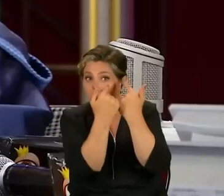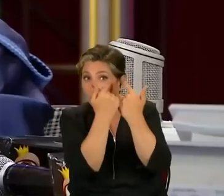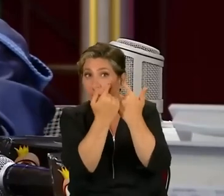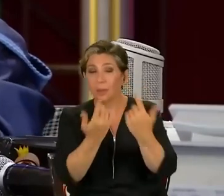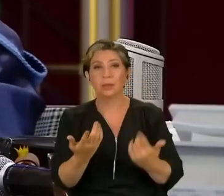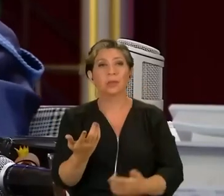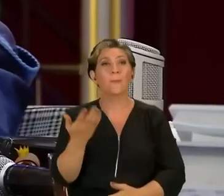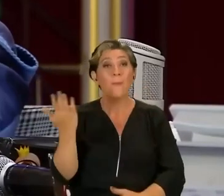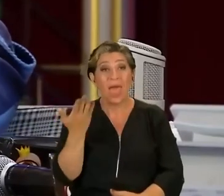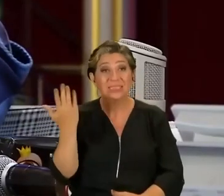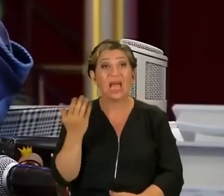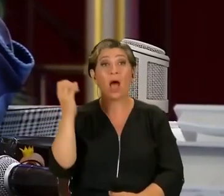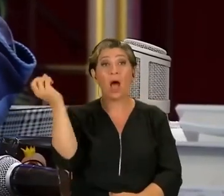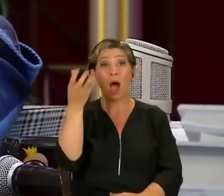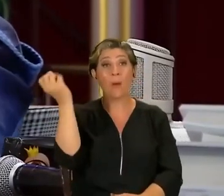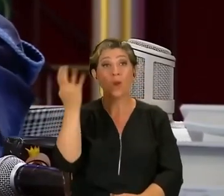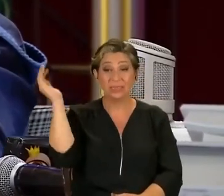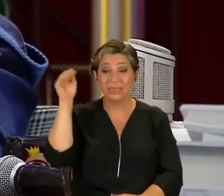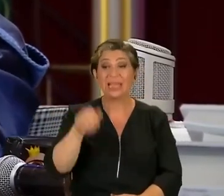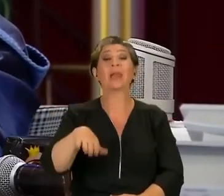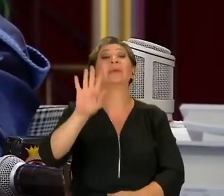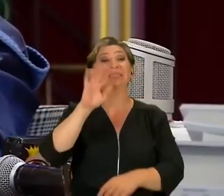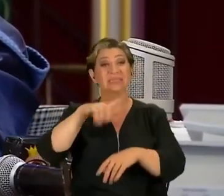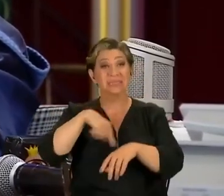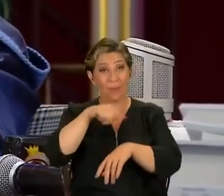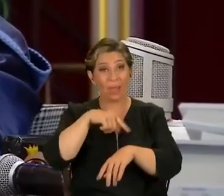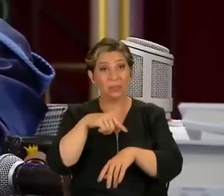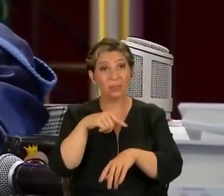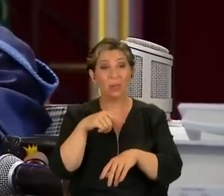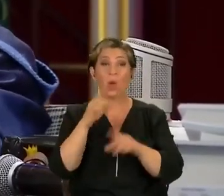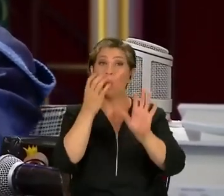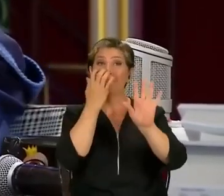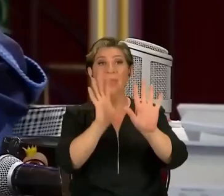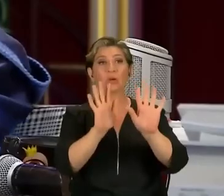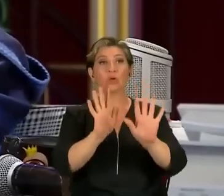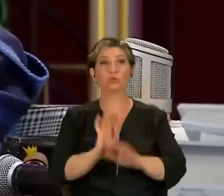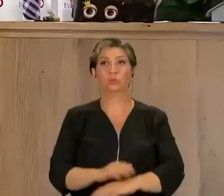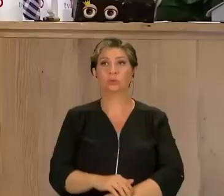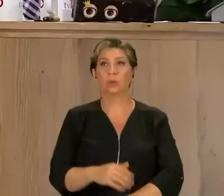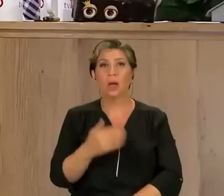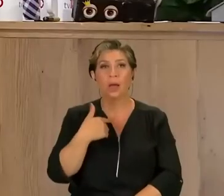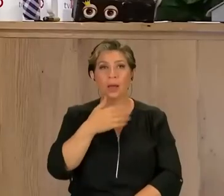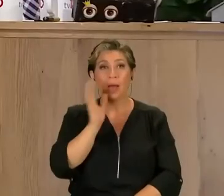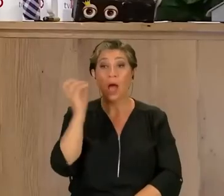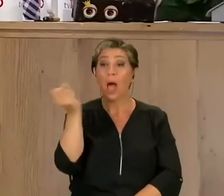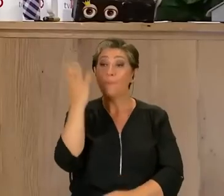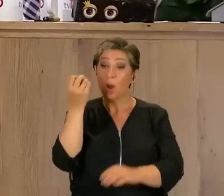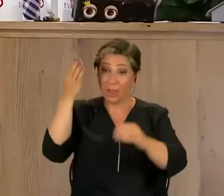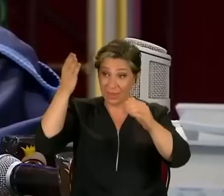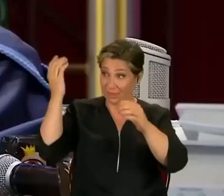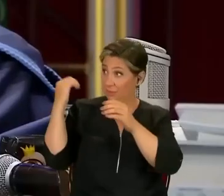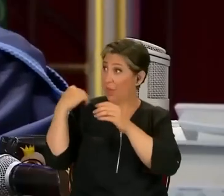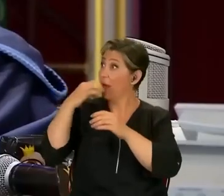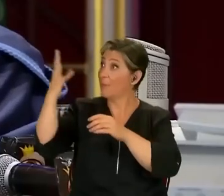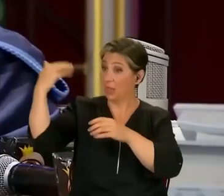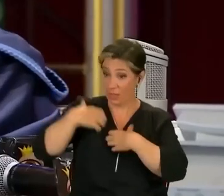Hmm. Meğerse ambulanssız gelmediğin zaman öyle bekliyormuşsun. Ambulansla